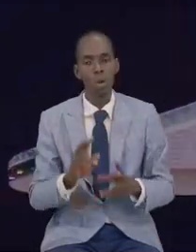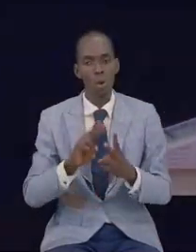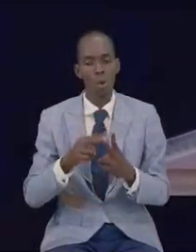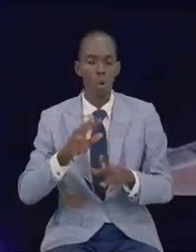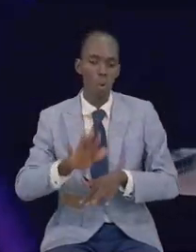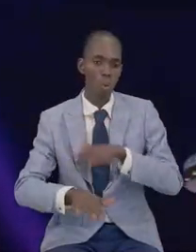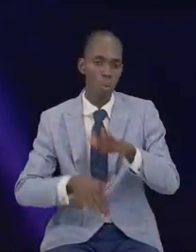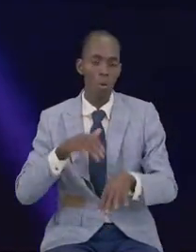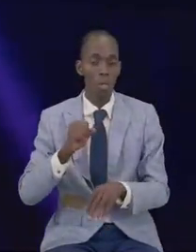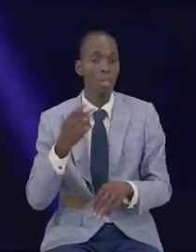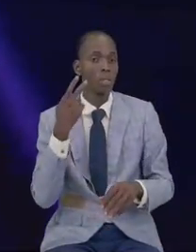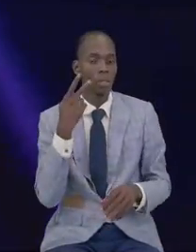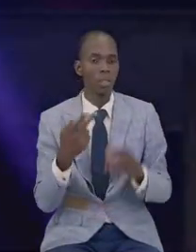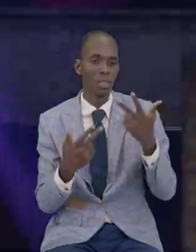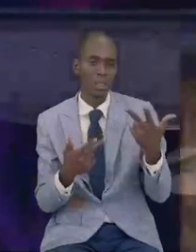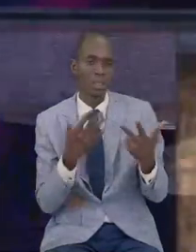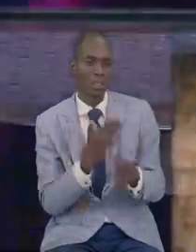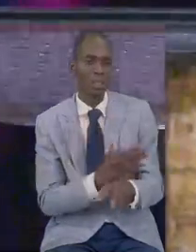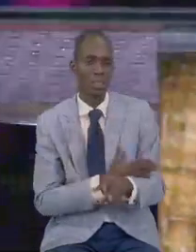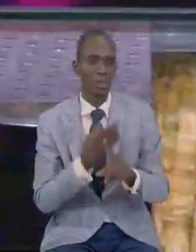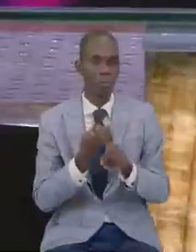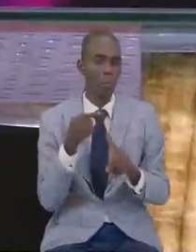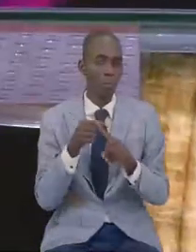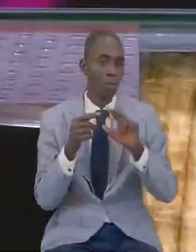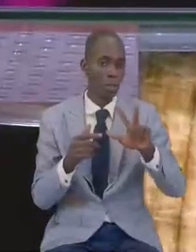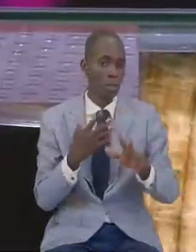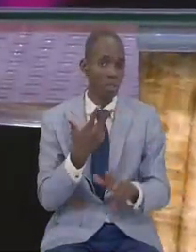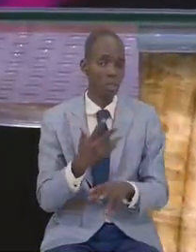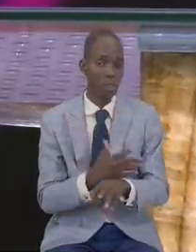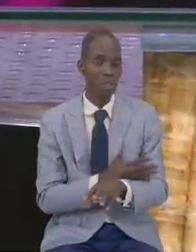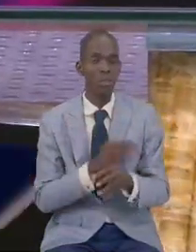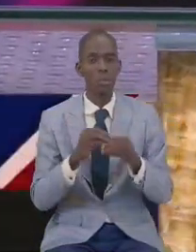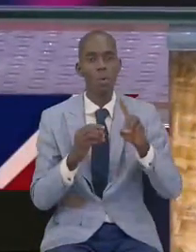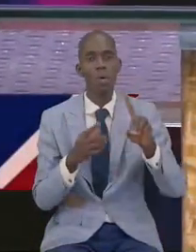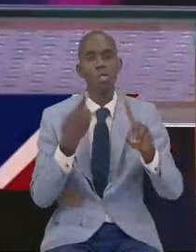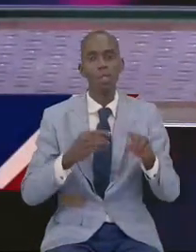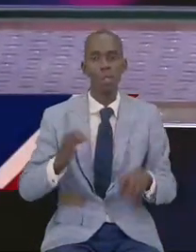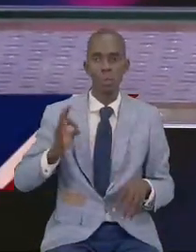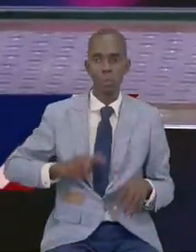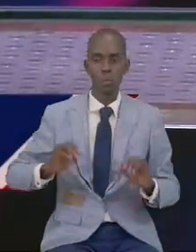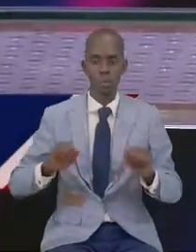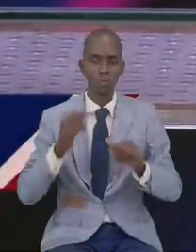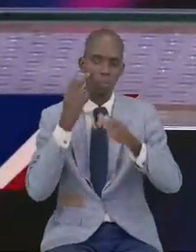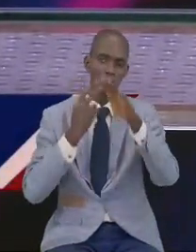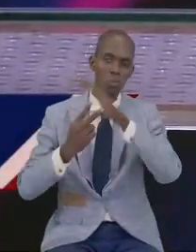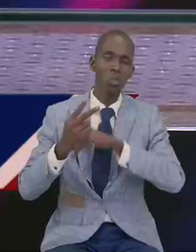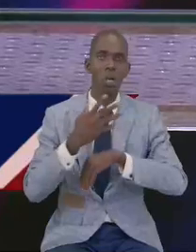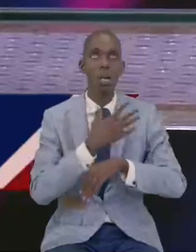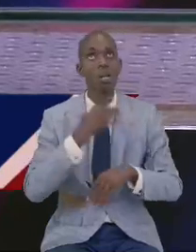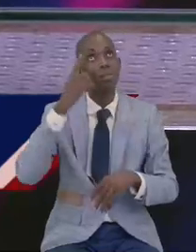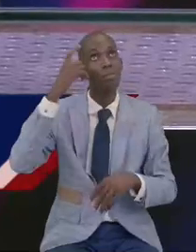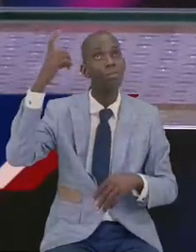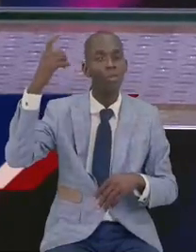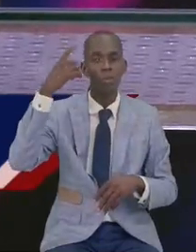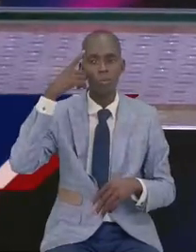progresser plus haut que les ouvriers mondains. Nous allons voir trois sous-thèmes ici. 1. Les visions et les